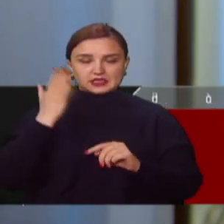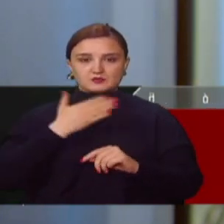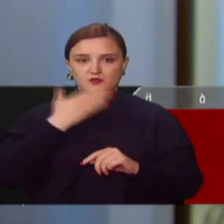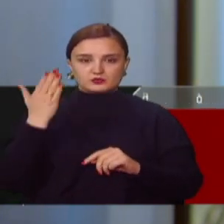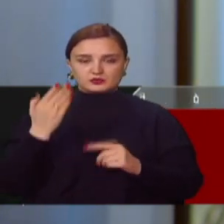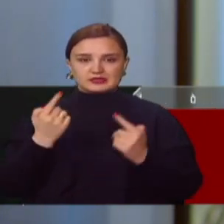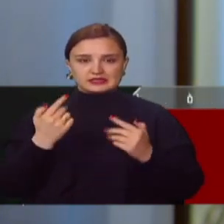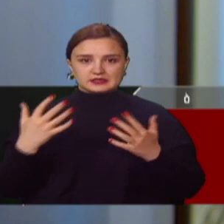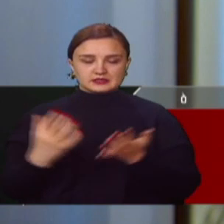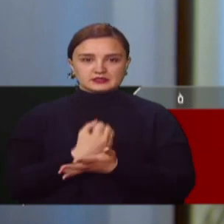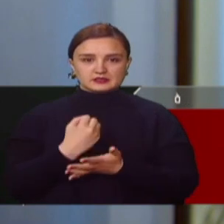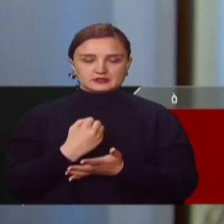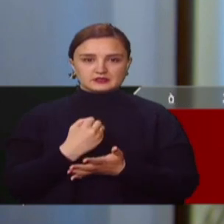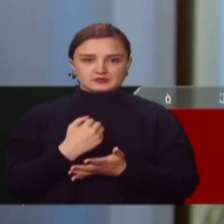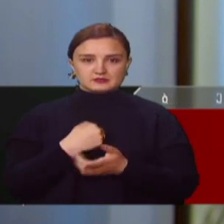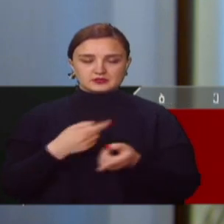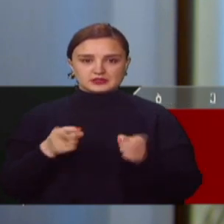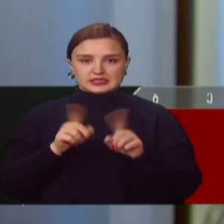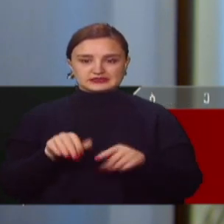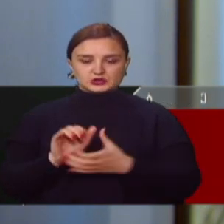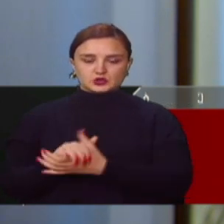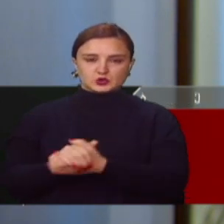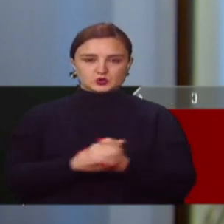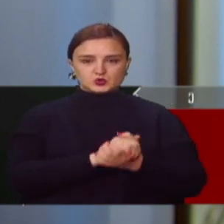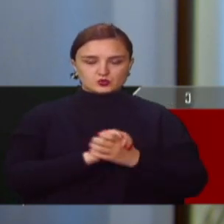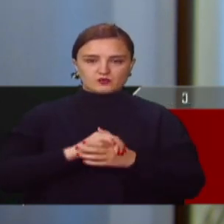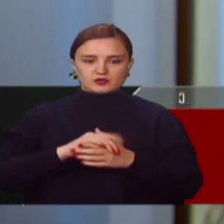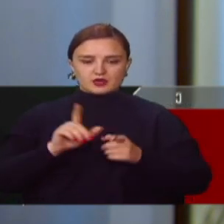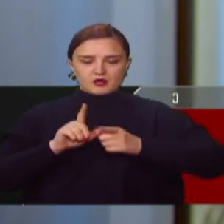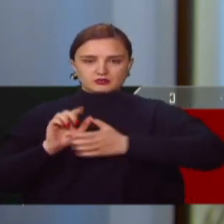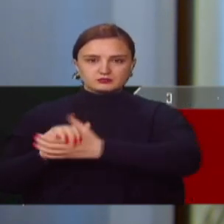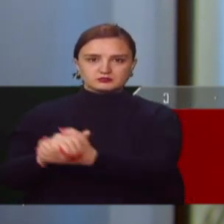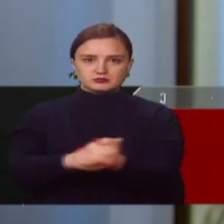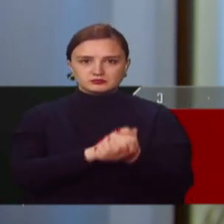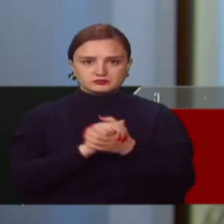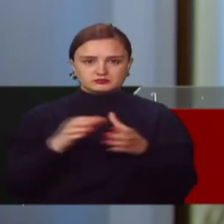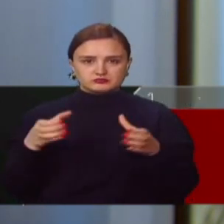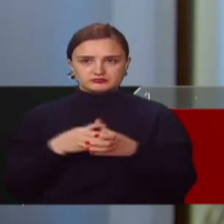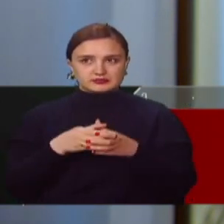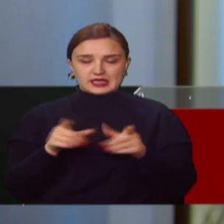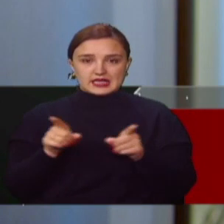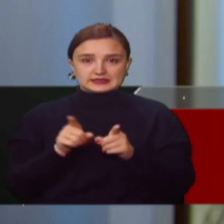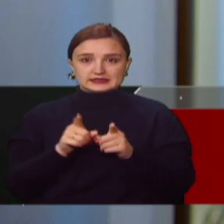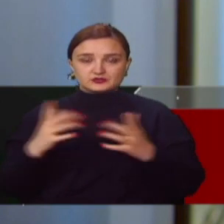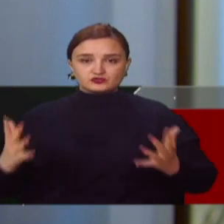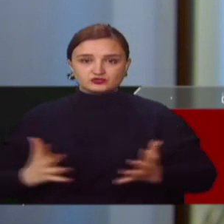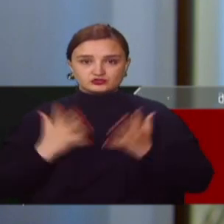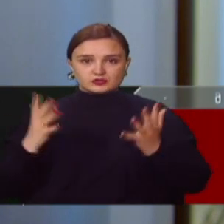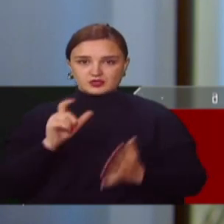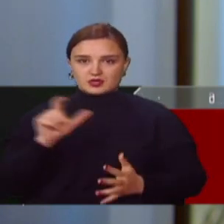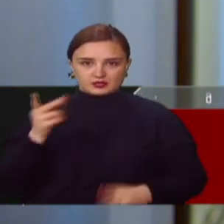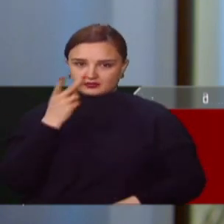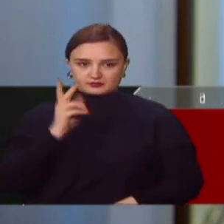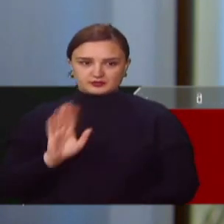რამ დიდი გამარჯვება და მე ესეთი ერთსულოვანი, ესეთი ერთიანი და ესეთი წარმოუდგენლად აღტაცებული ხალხი თითქმის